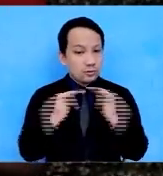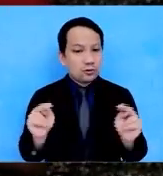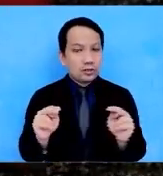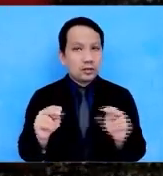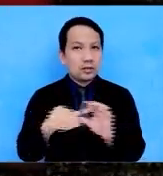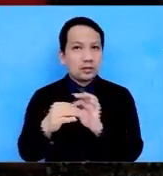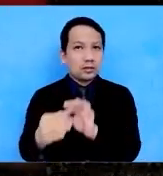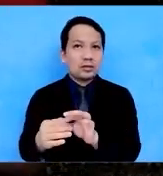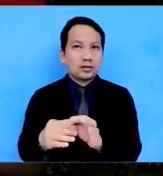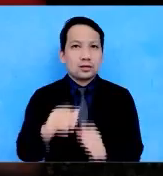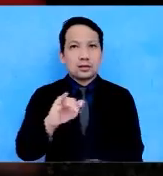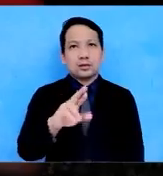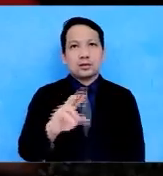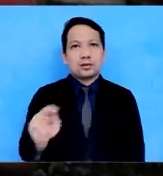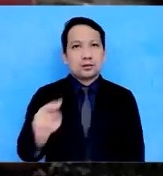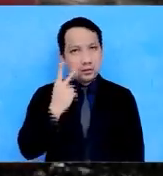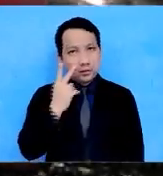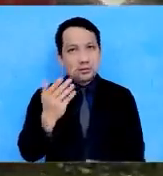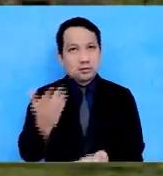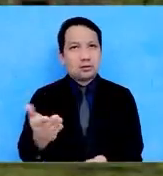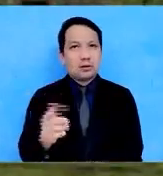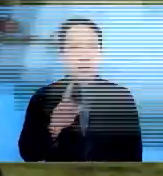ng The Iron Heart. Panoorin niyo report ito.